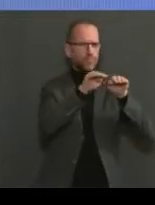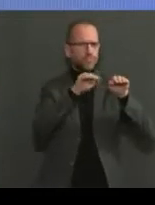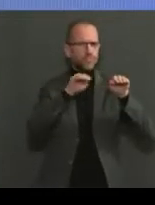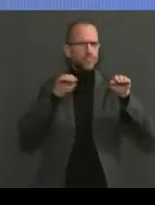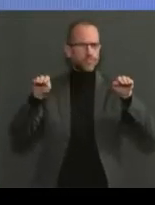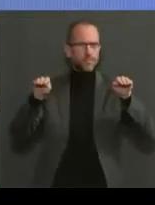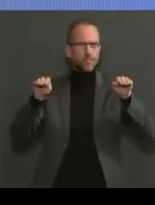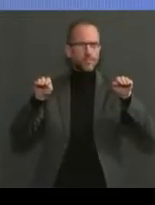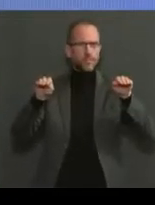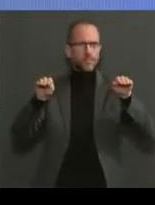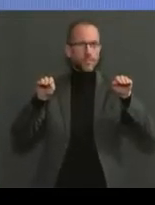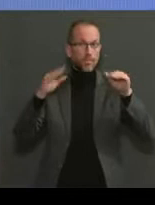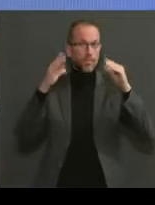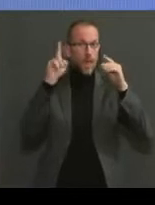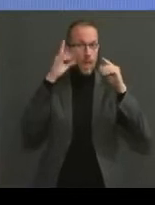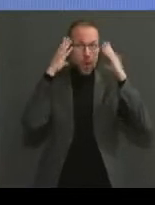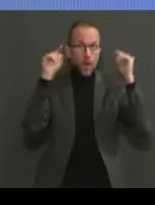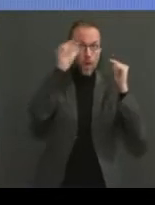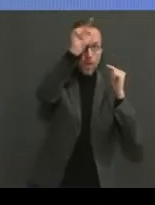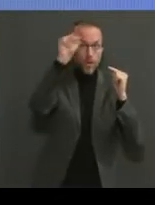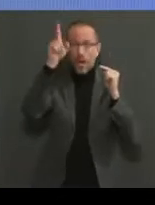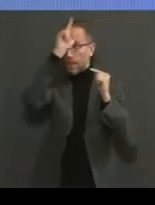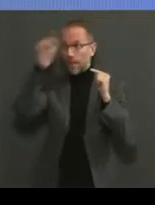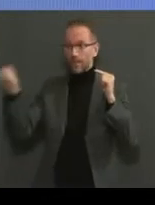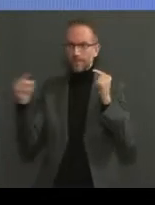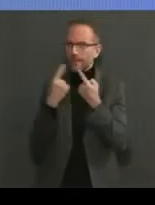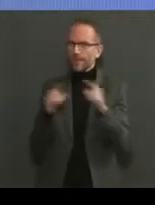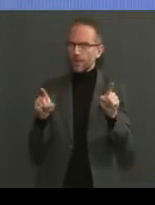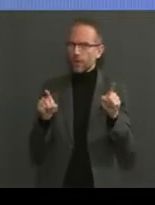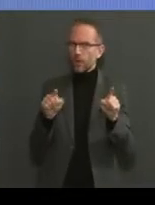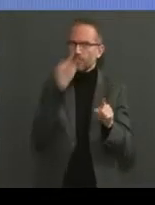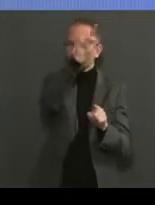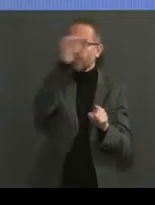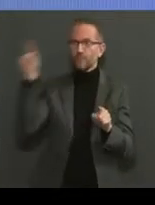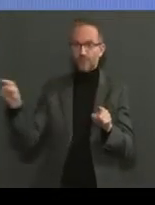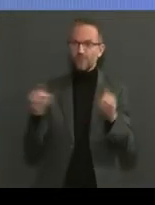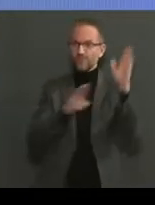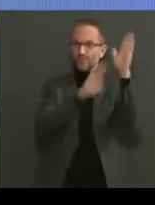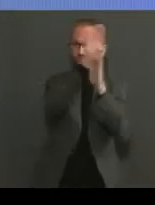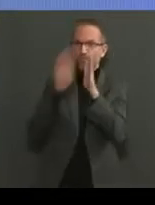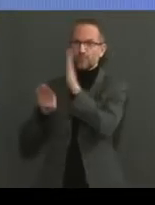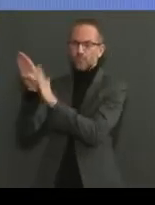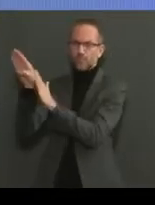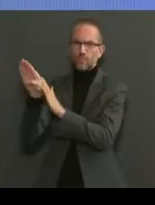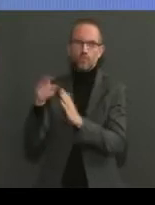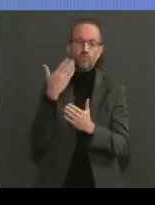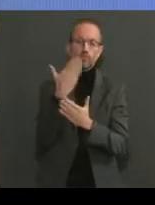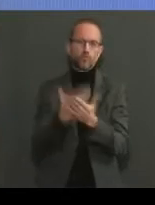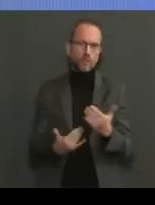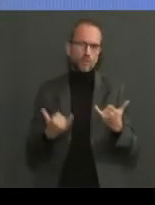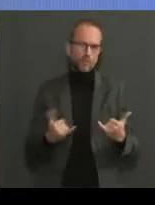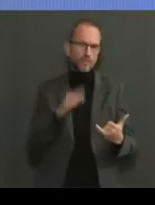Contrairement aux Pays-Bas ou à l'Allemagne, nous ne constatons heureusement pas encore de nouvelles hausses